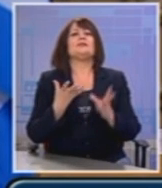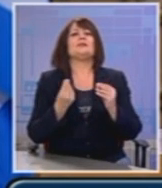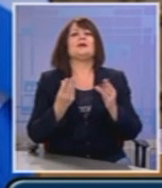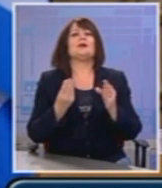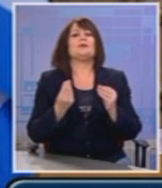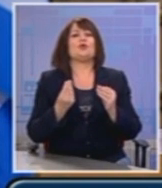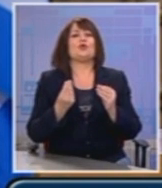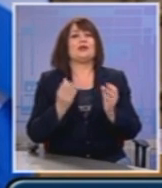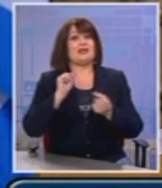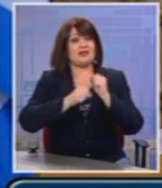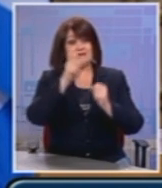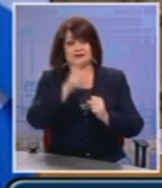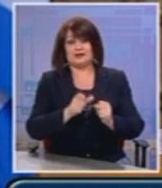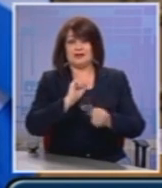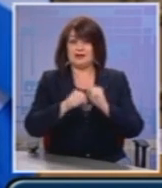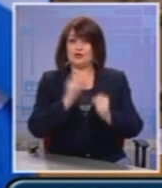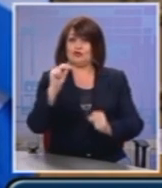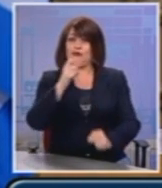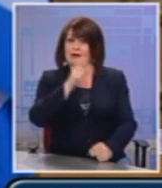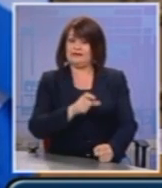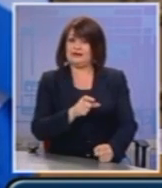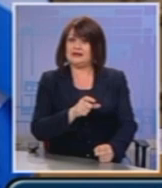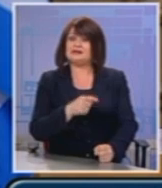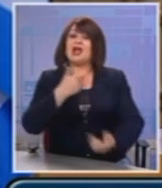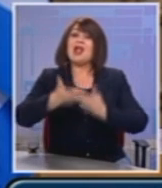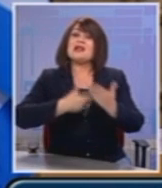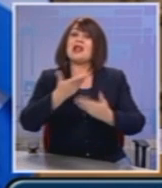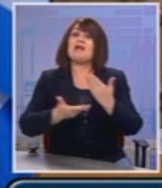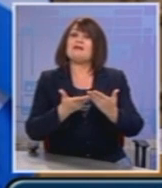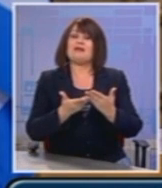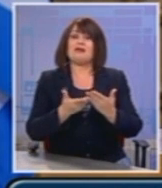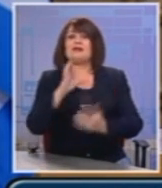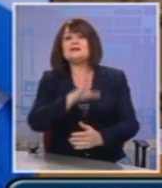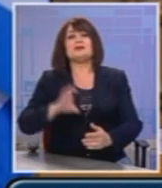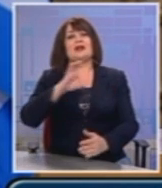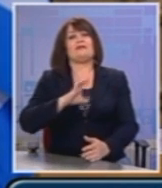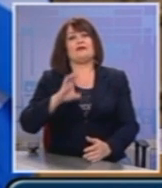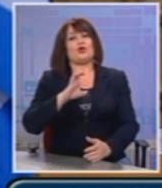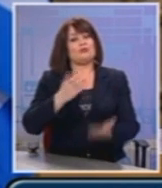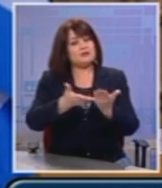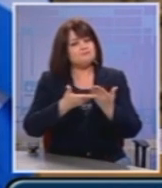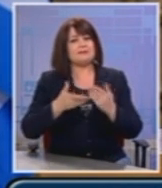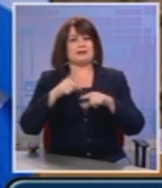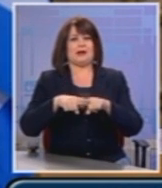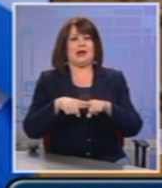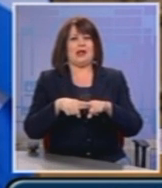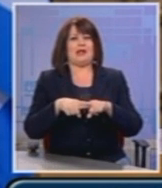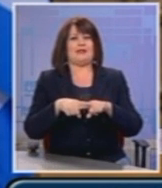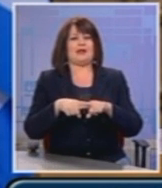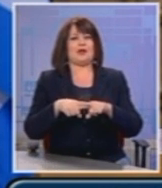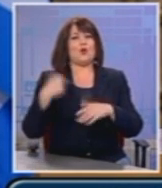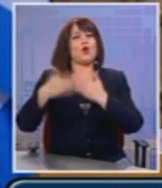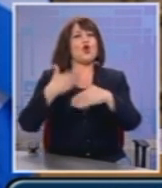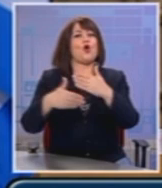πολύ δραστήριος σστο να καταδεικνύει αλληλεγγύη εντός της ευρώπης προς την ελλάδα όλα αυτά